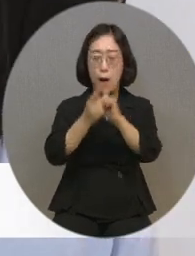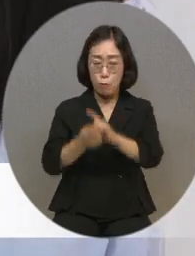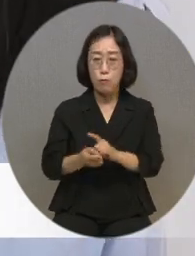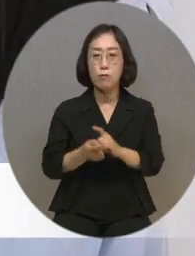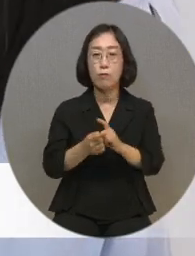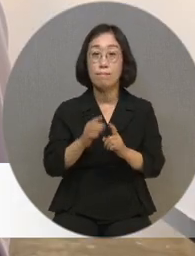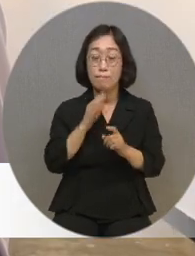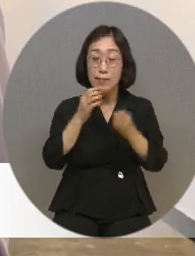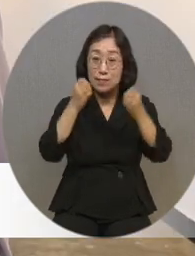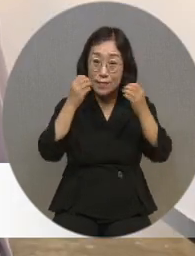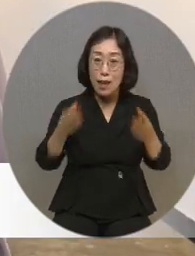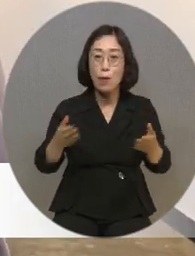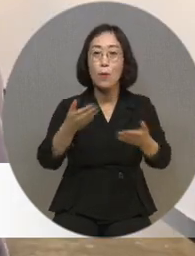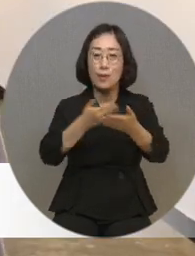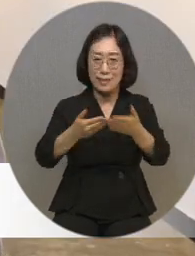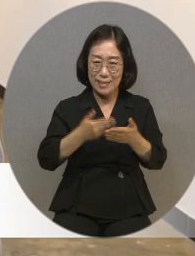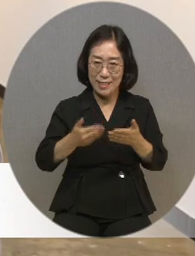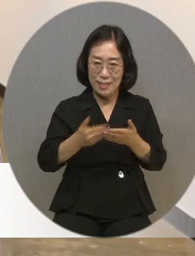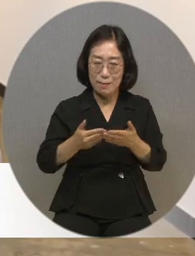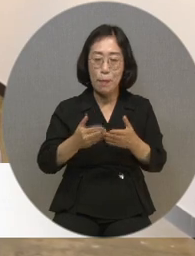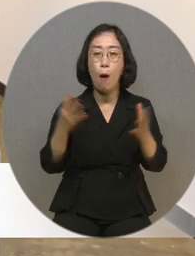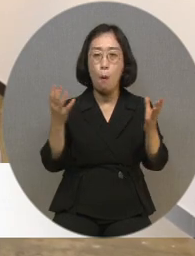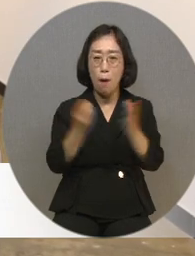작품을 완성시켰습니다.